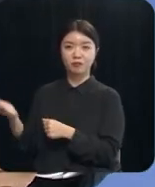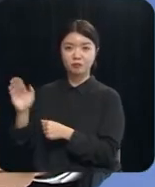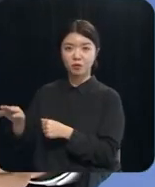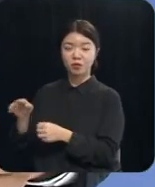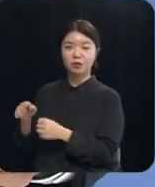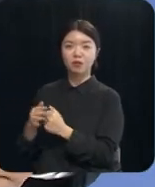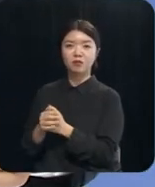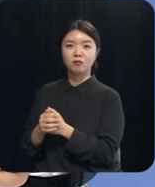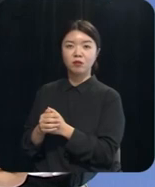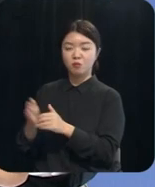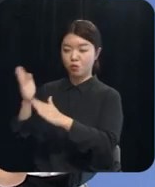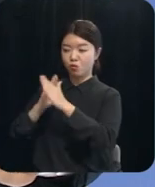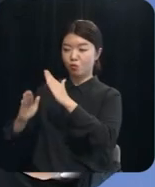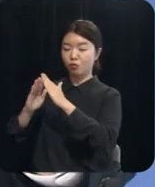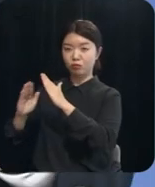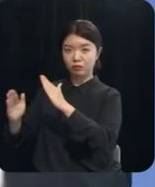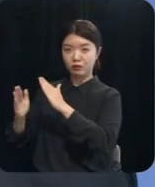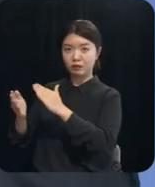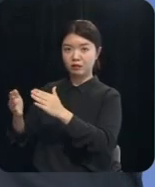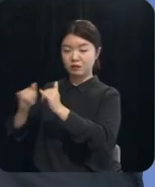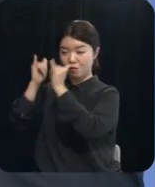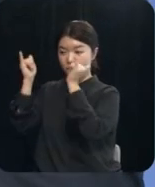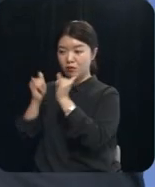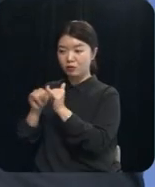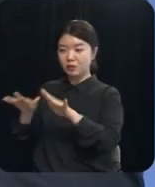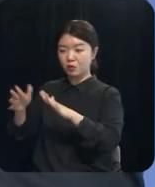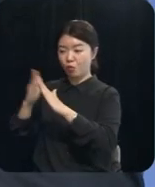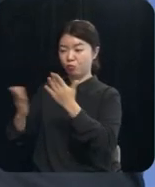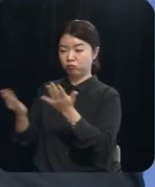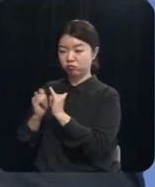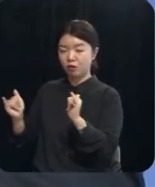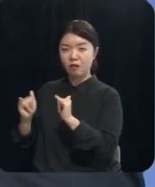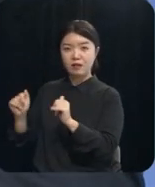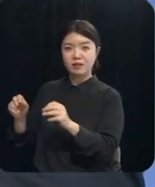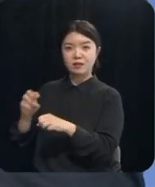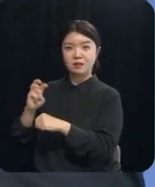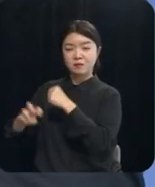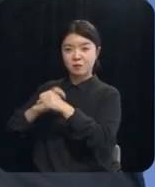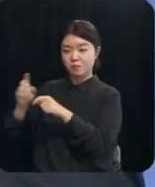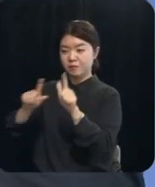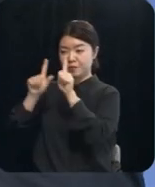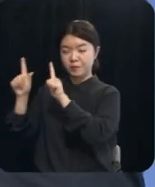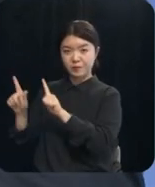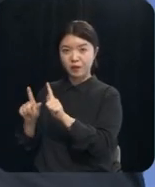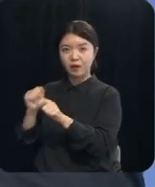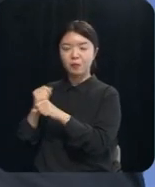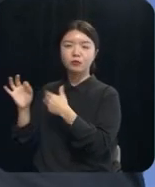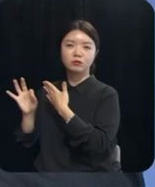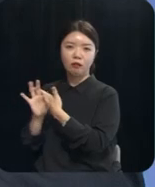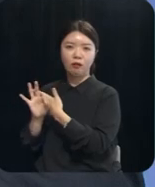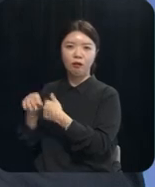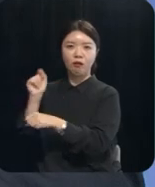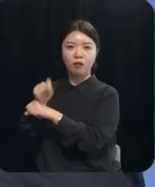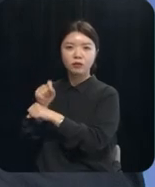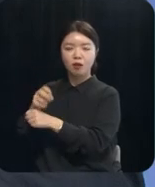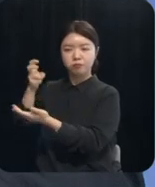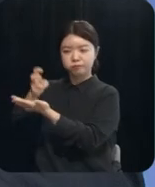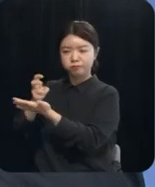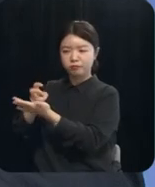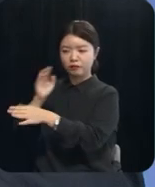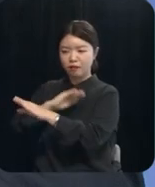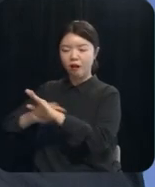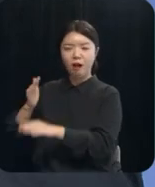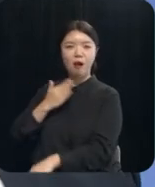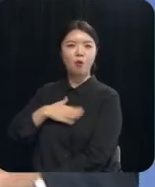간에 공직사회에서 30년 이상 공직을 하셔서 법령의 내용과 행정조치의 내용을 잘 알고 계실